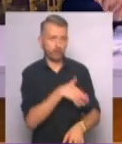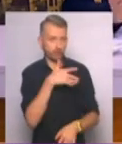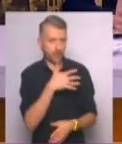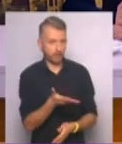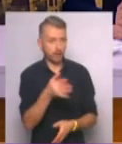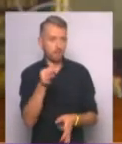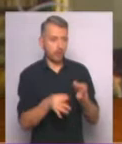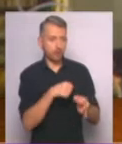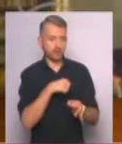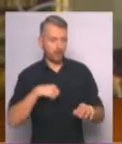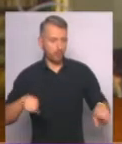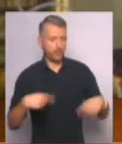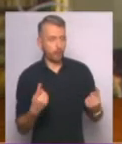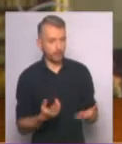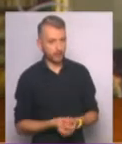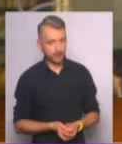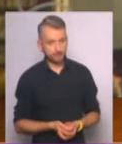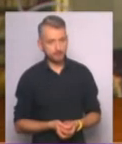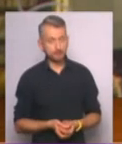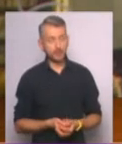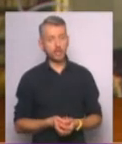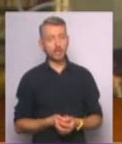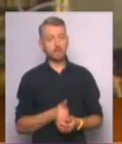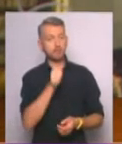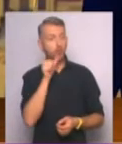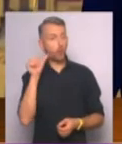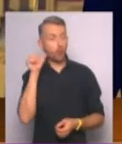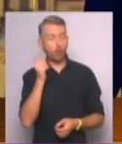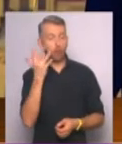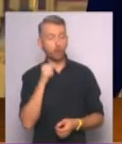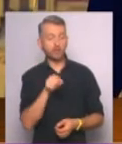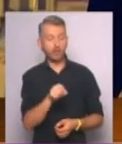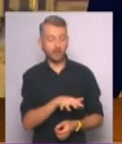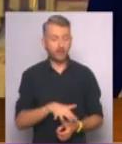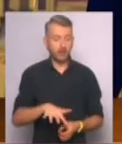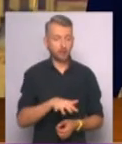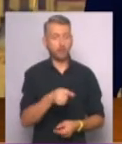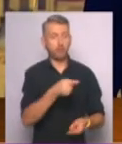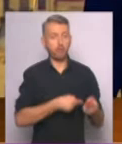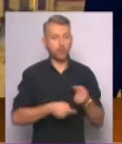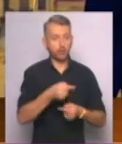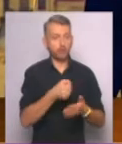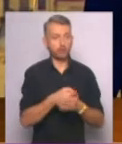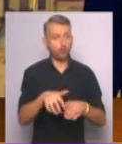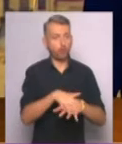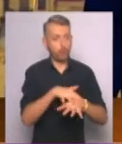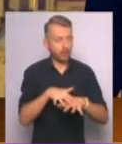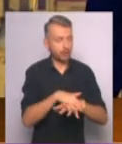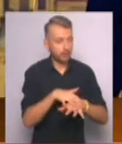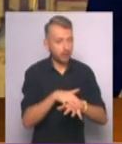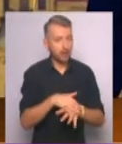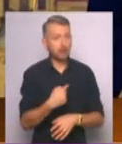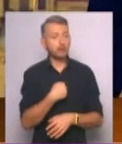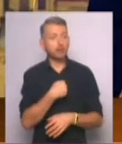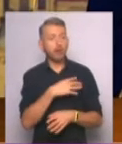природа самовідновилась. Відповідно, минулого року, коли ця ділянка повернулася до громади, мною було